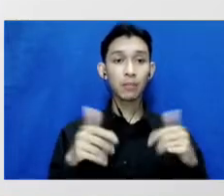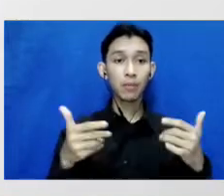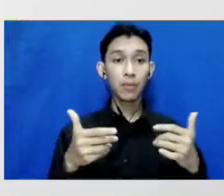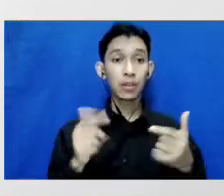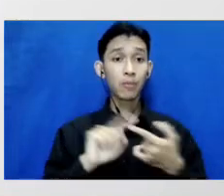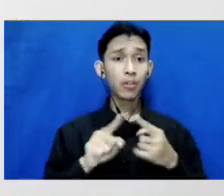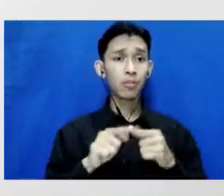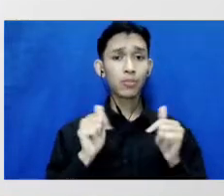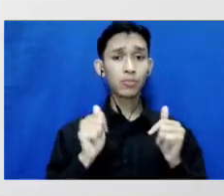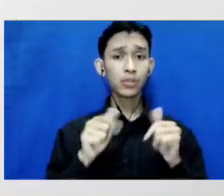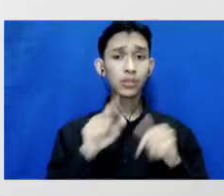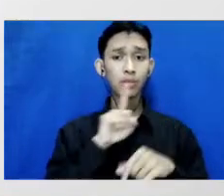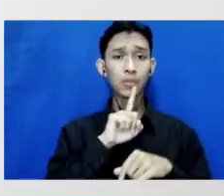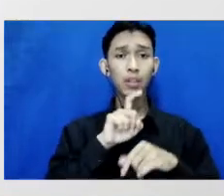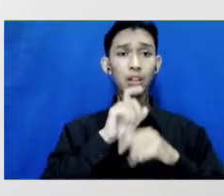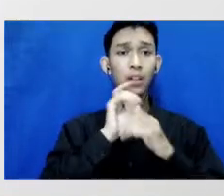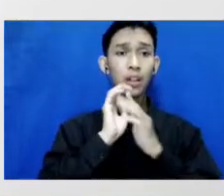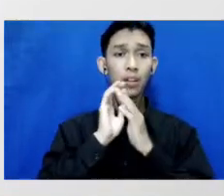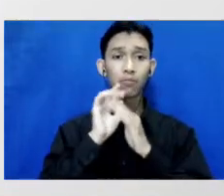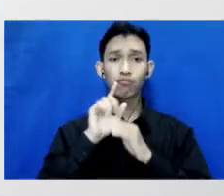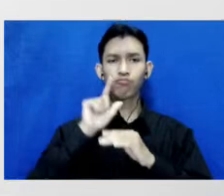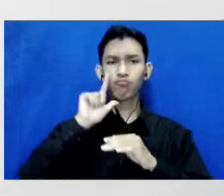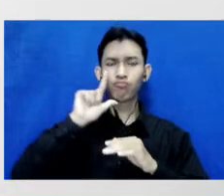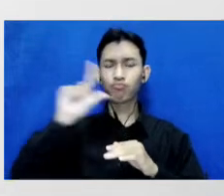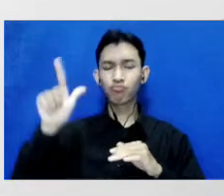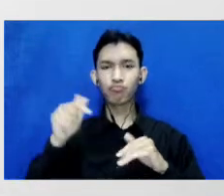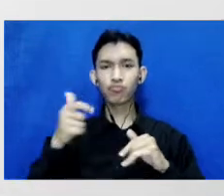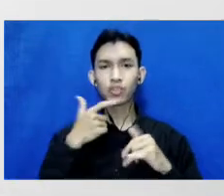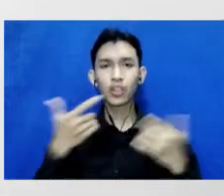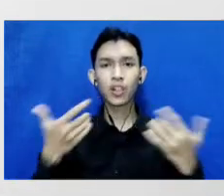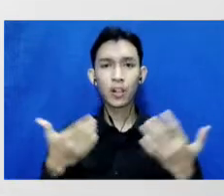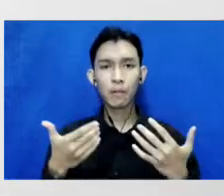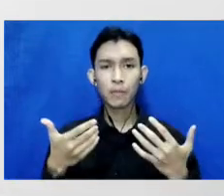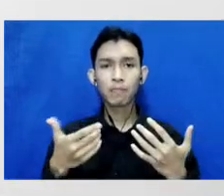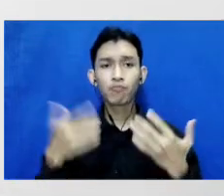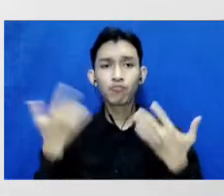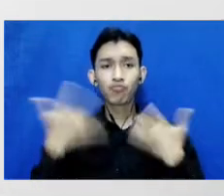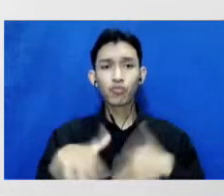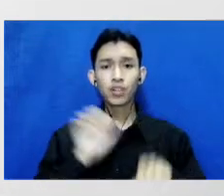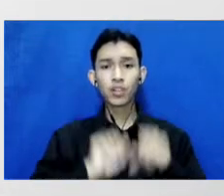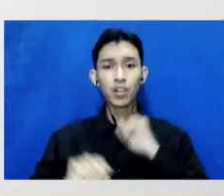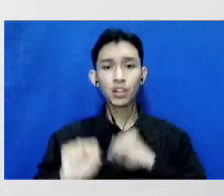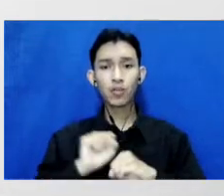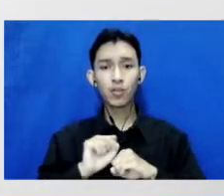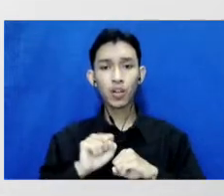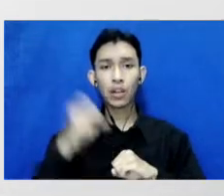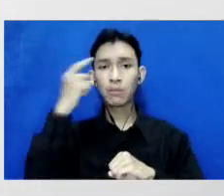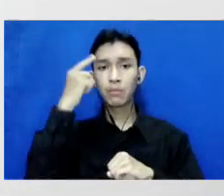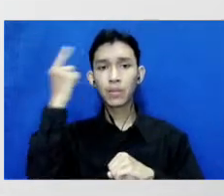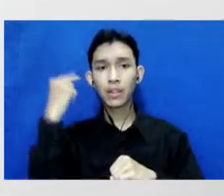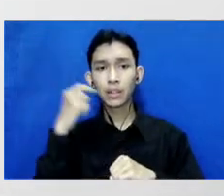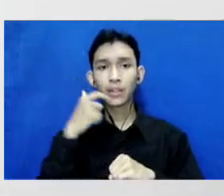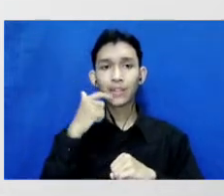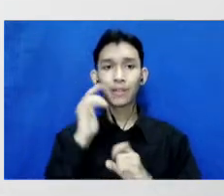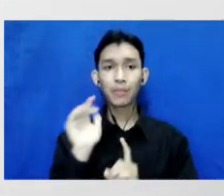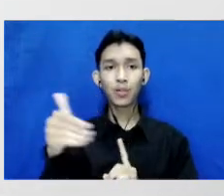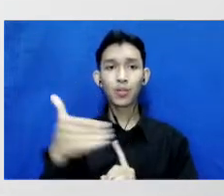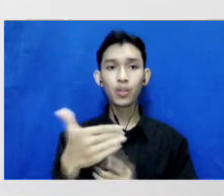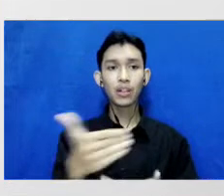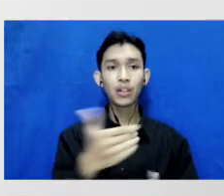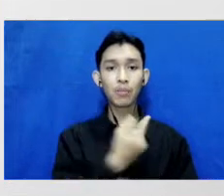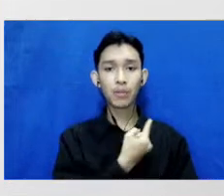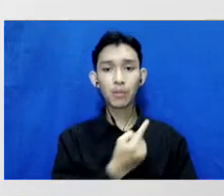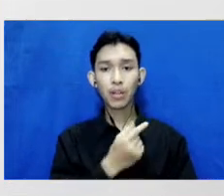bisa bertanya lebih jauh apa yang sudah dilakukan oleh pemerintah terkait perlindungan data pribadi,